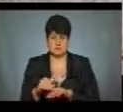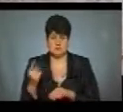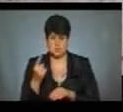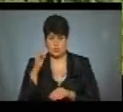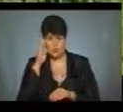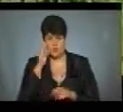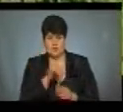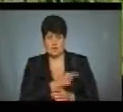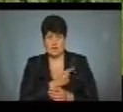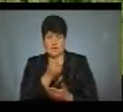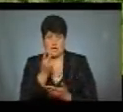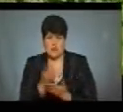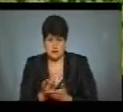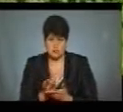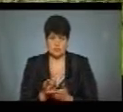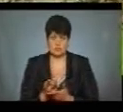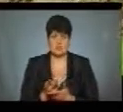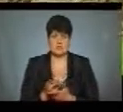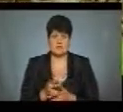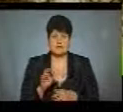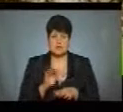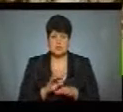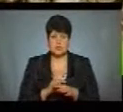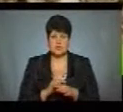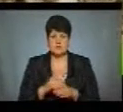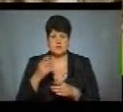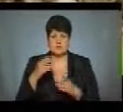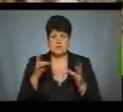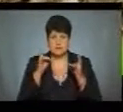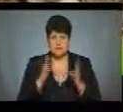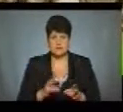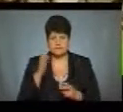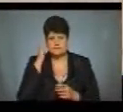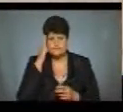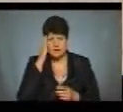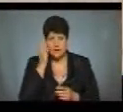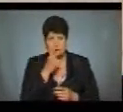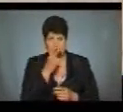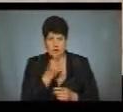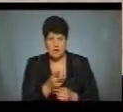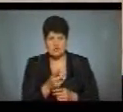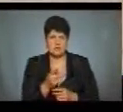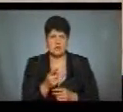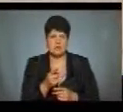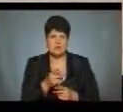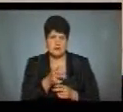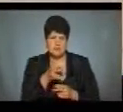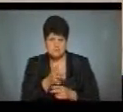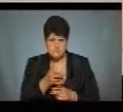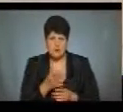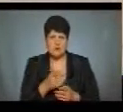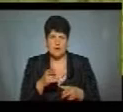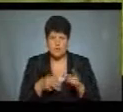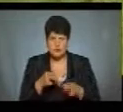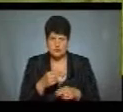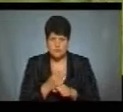хлопчика відвезли в лікарню Переяслава Хмельницького з діагнозом черепно-мозкова травма. Там лікарі помітили вогнепальне поранення, де дитину прооперували.